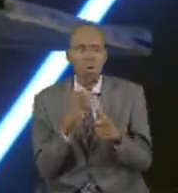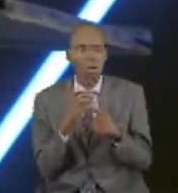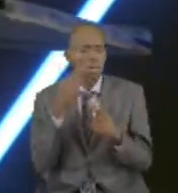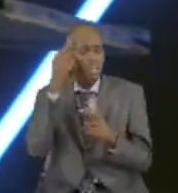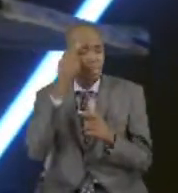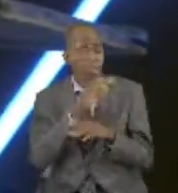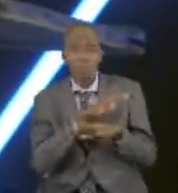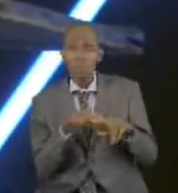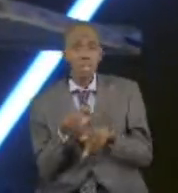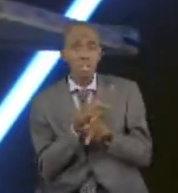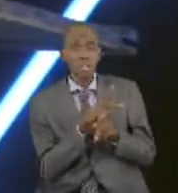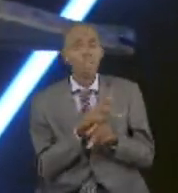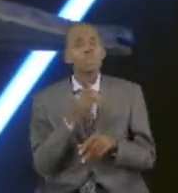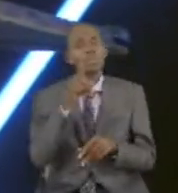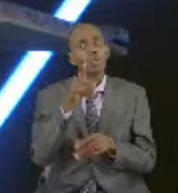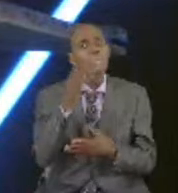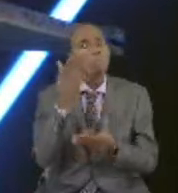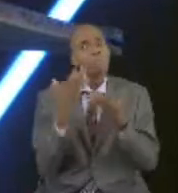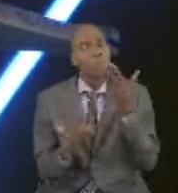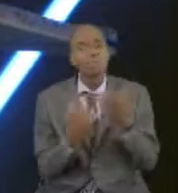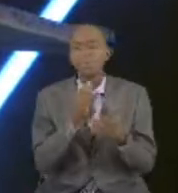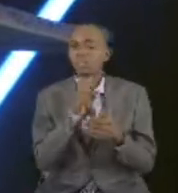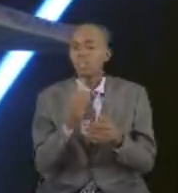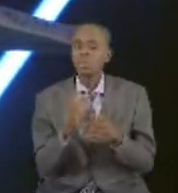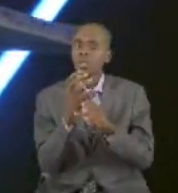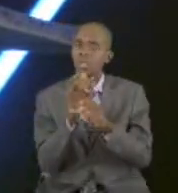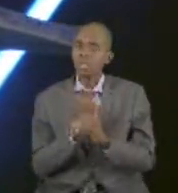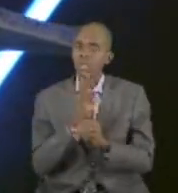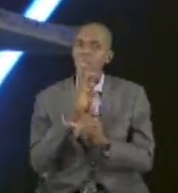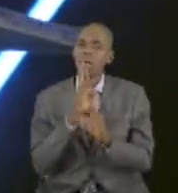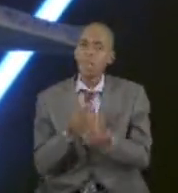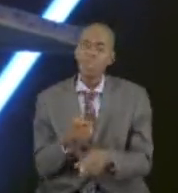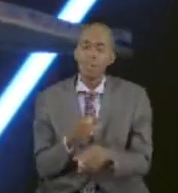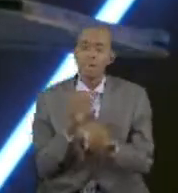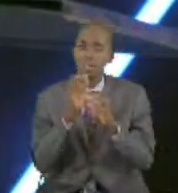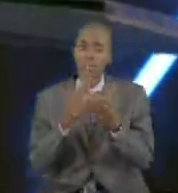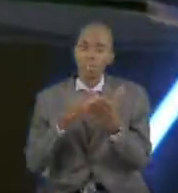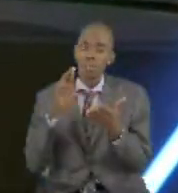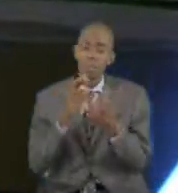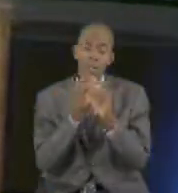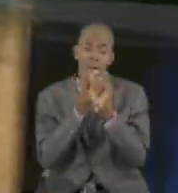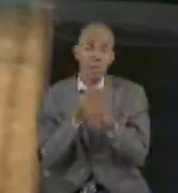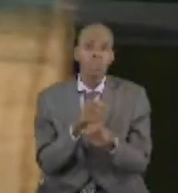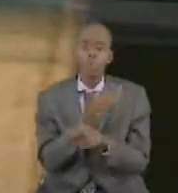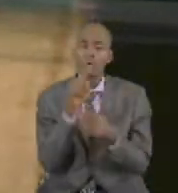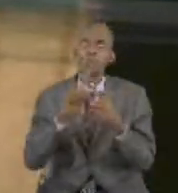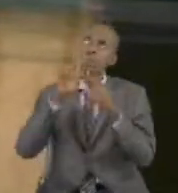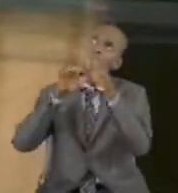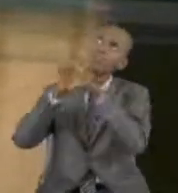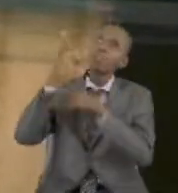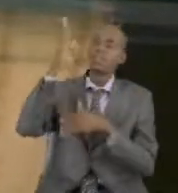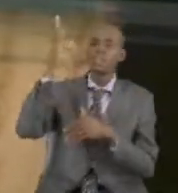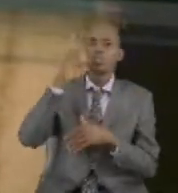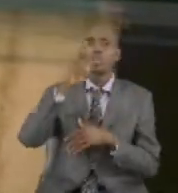qui disent. Tu peux ne pas être récompensé lorsque tu seras de l'autre côté. Si